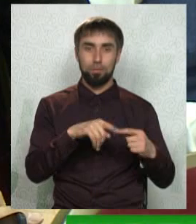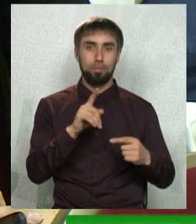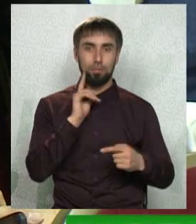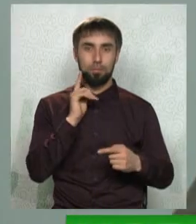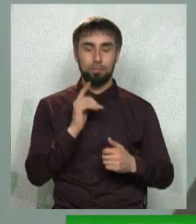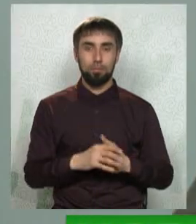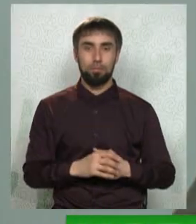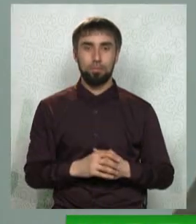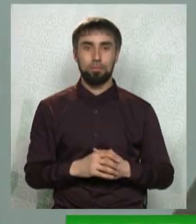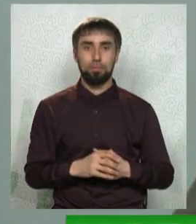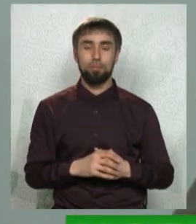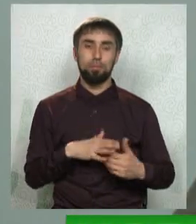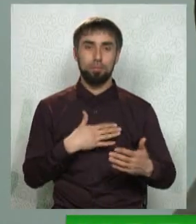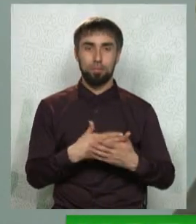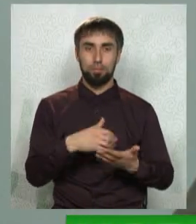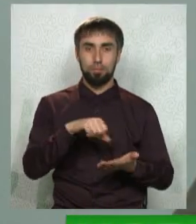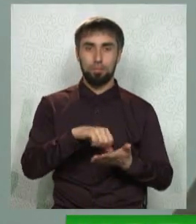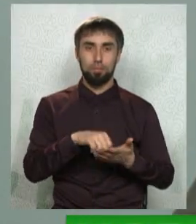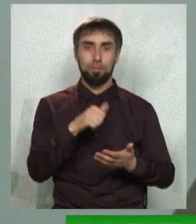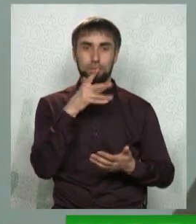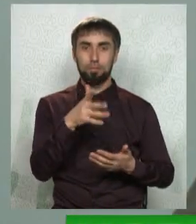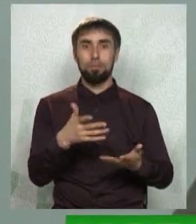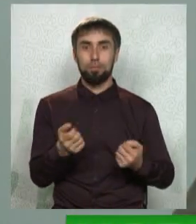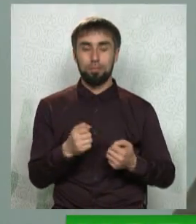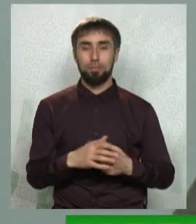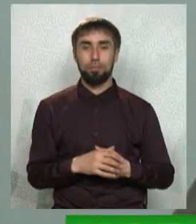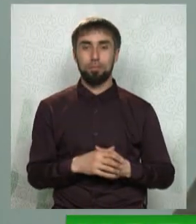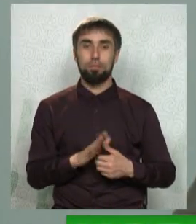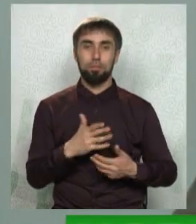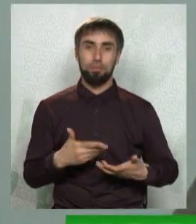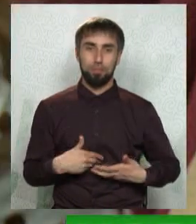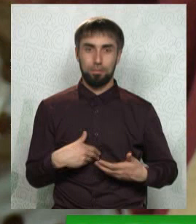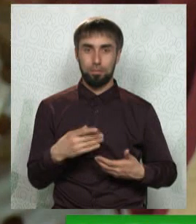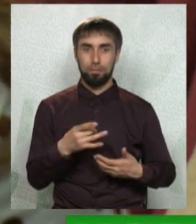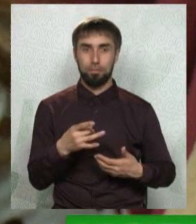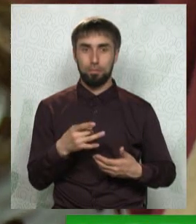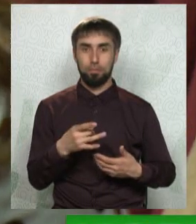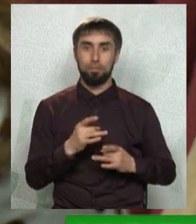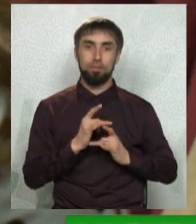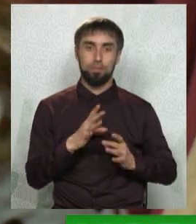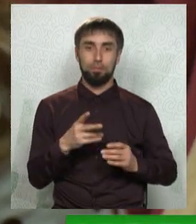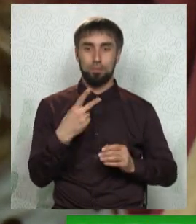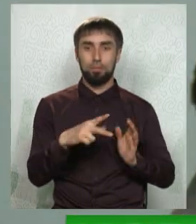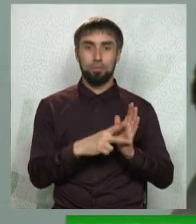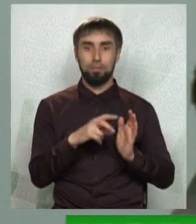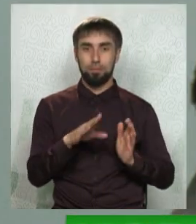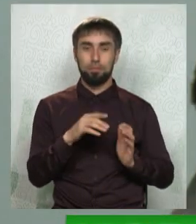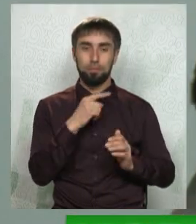молодежи. Активное участие, которое вы принимаете в жизни республики, в праздновании 28 лет,